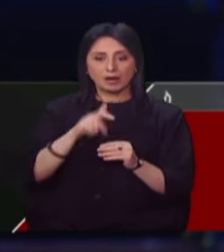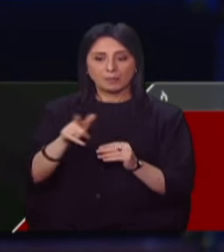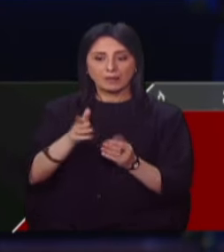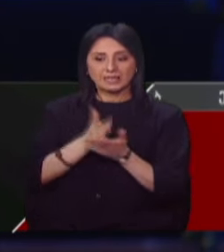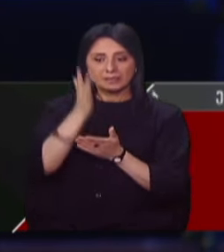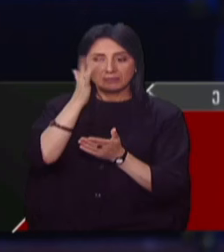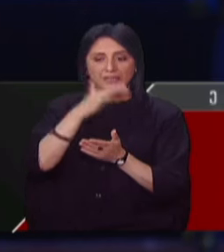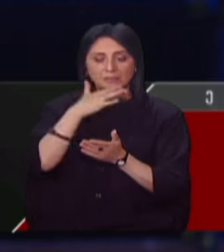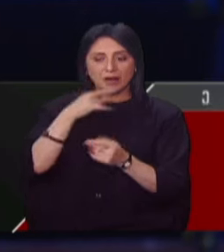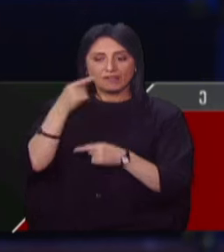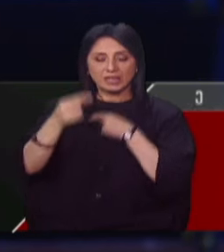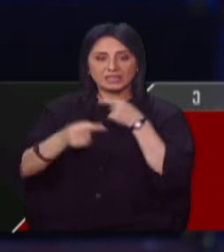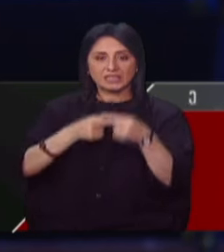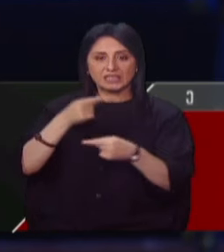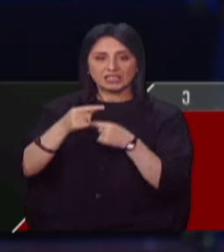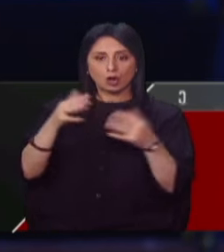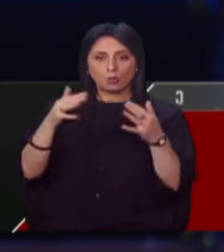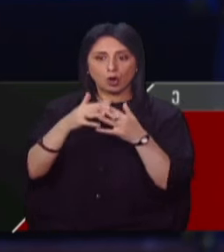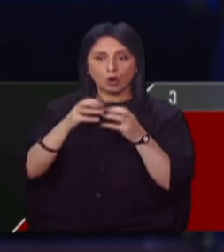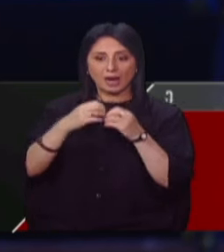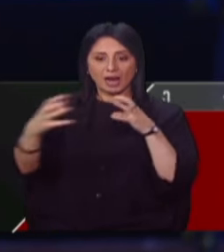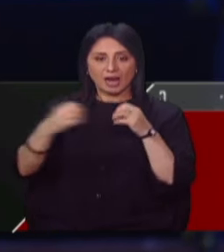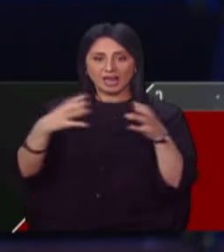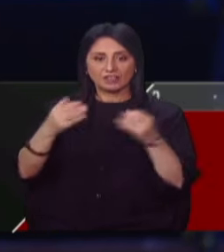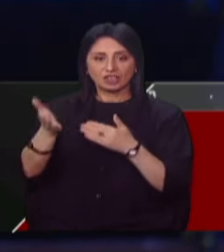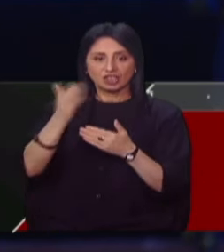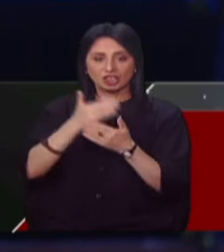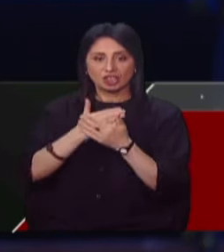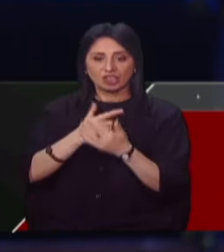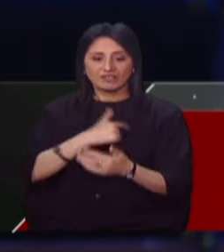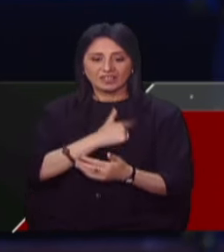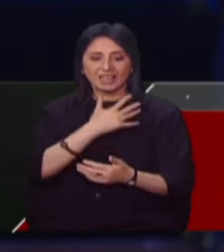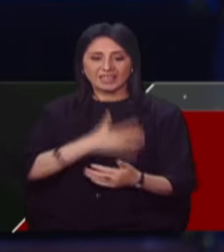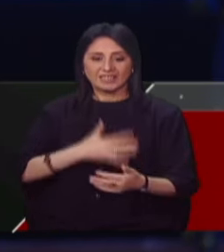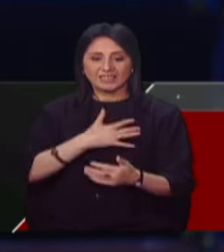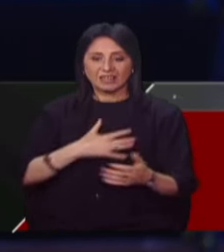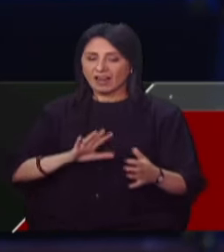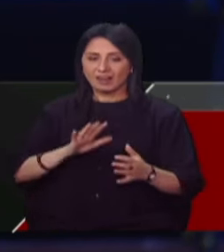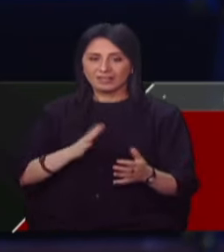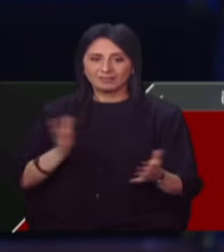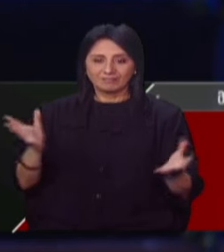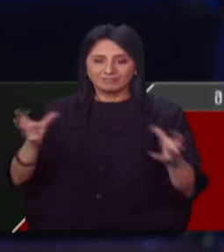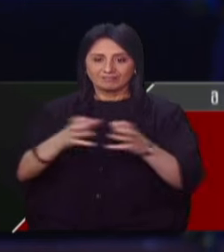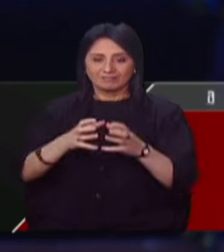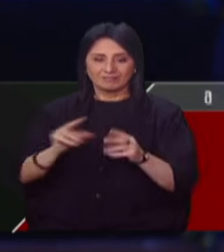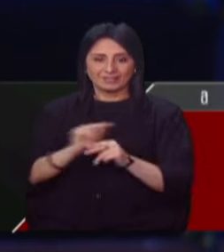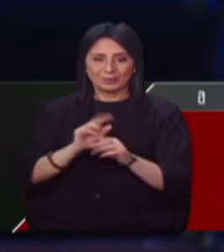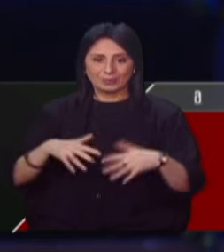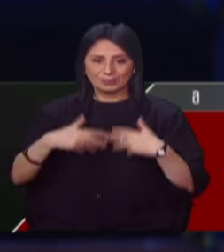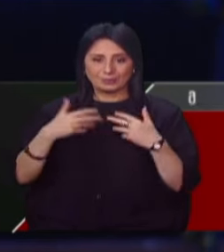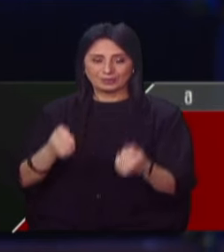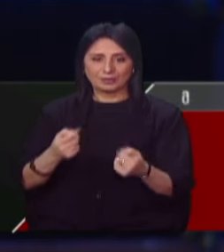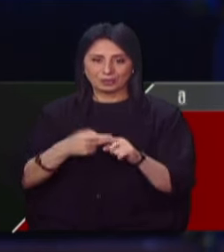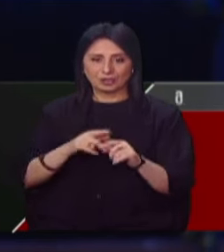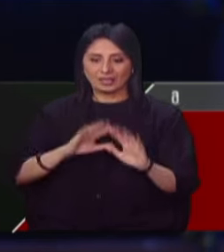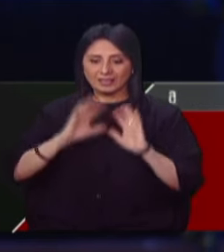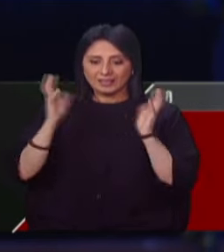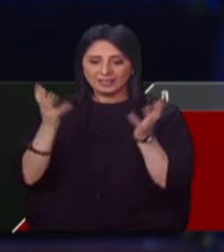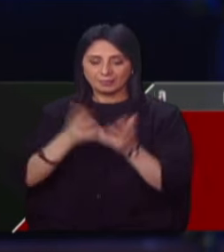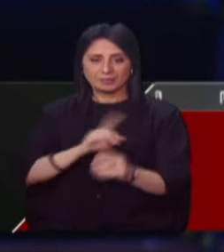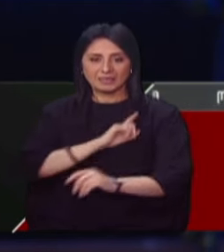მიზანი იყო მრავალსაუკუნოვანი ომის და განხეთქილების შედეგად ნაიარევი კონტინენტის გაერთიანება. დღეს ჩვენი თაობის ამოცანაა ევროპა გავხადოთ